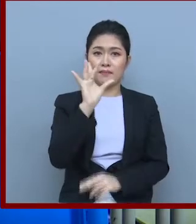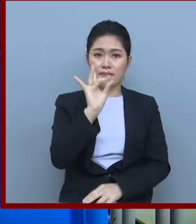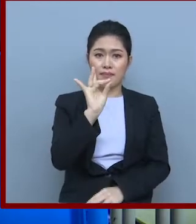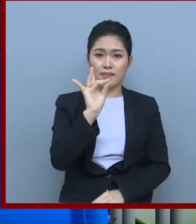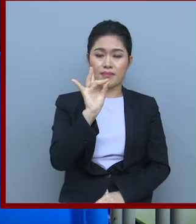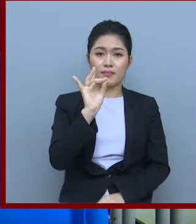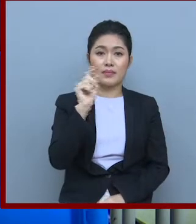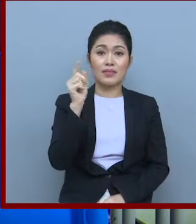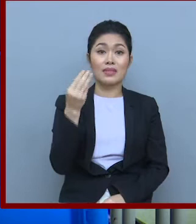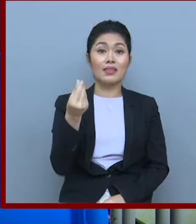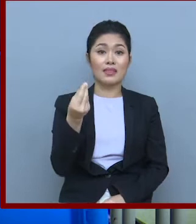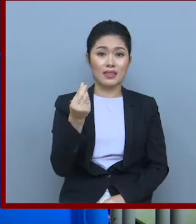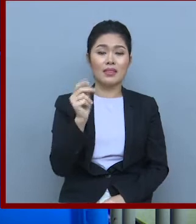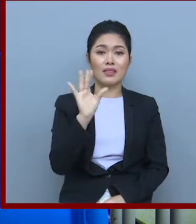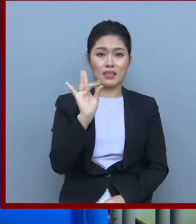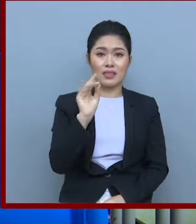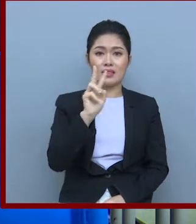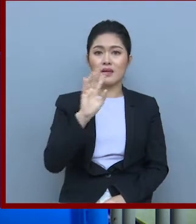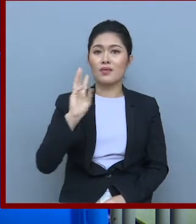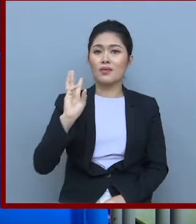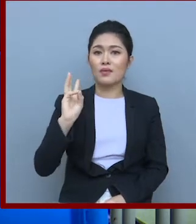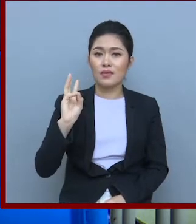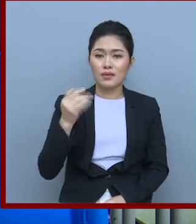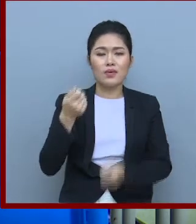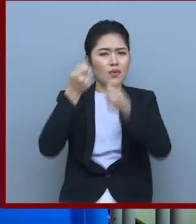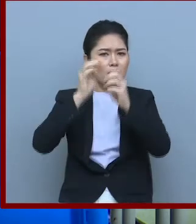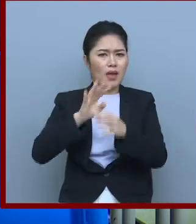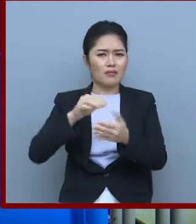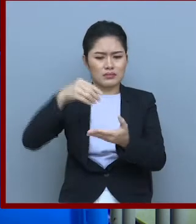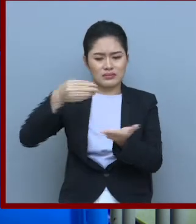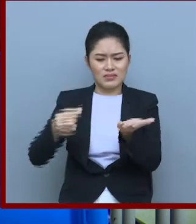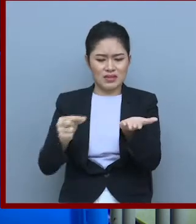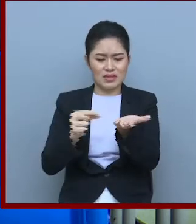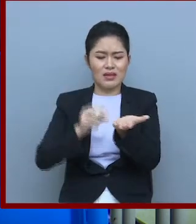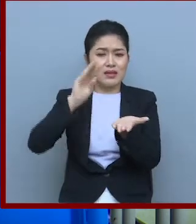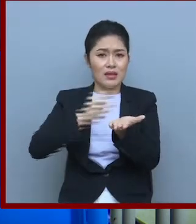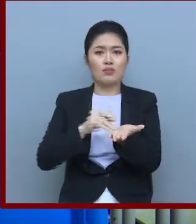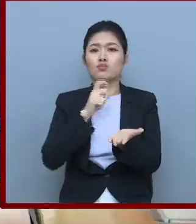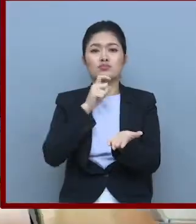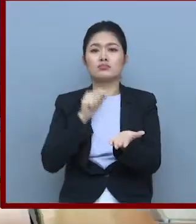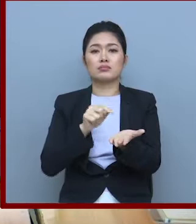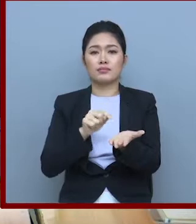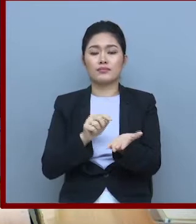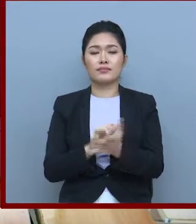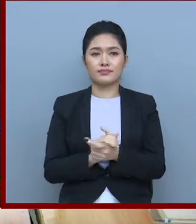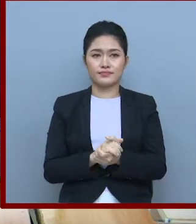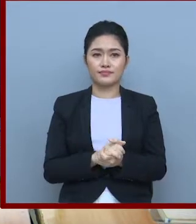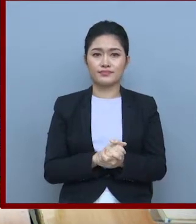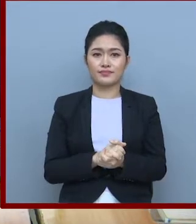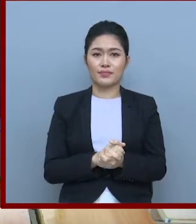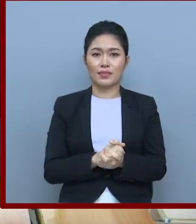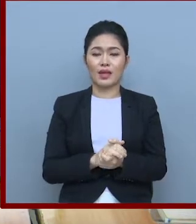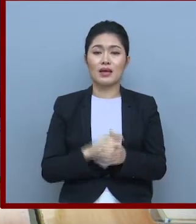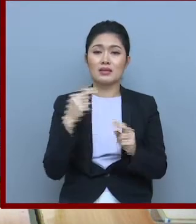ESP8266 นะครับที่จะ built in นะครับฝังมากับตัว Node MCU เลยนะครับ